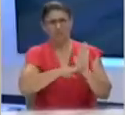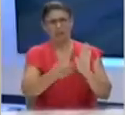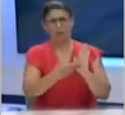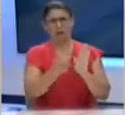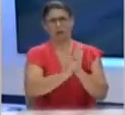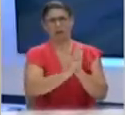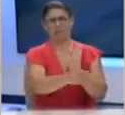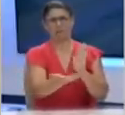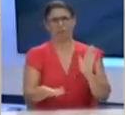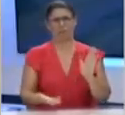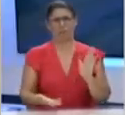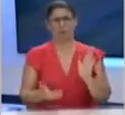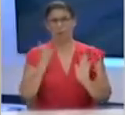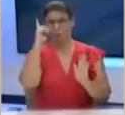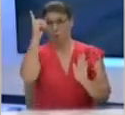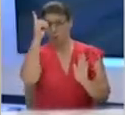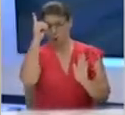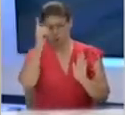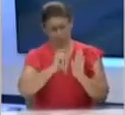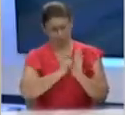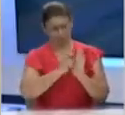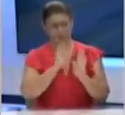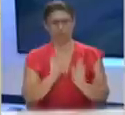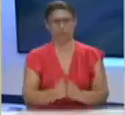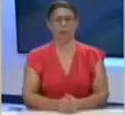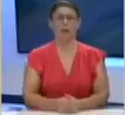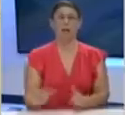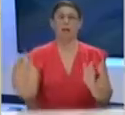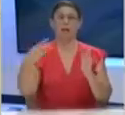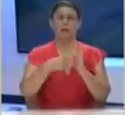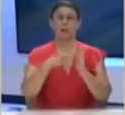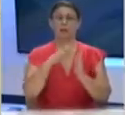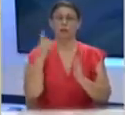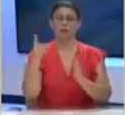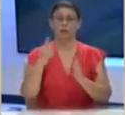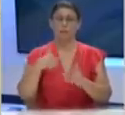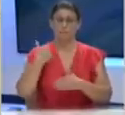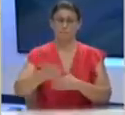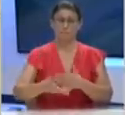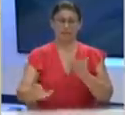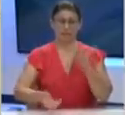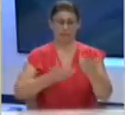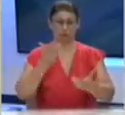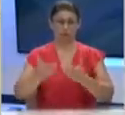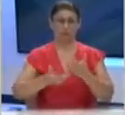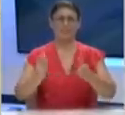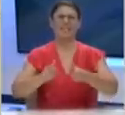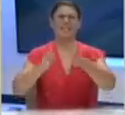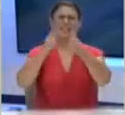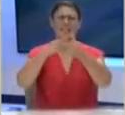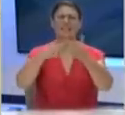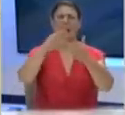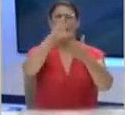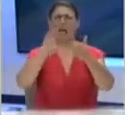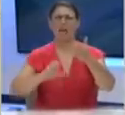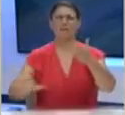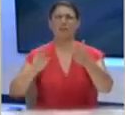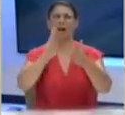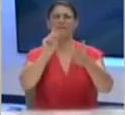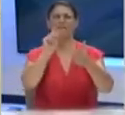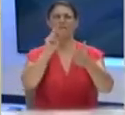λοιπόν. Το 2021, μετά τις καταστροφικές πυρκαγιές σε Εύβοια, Ηλία, Βαρυμπόμπη,